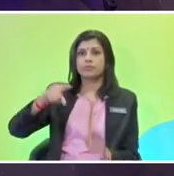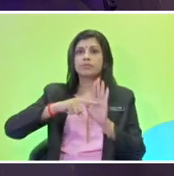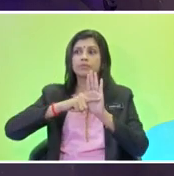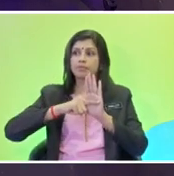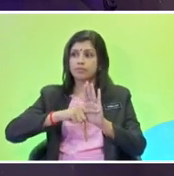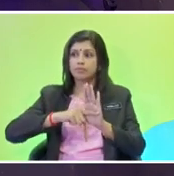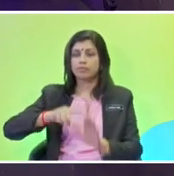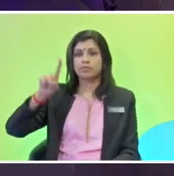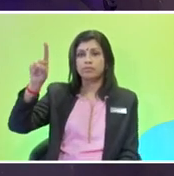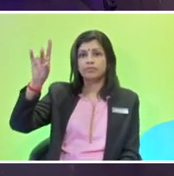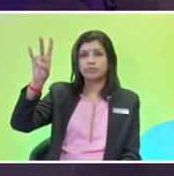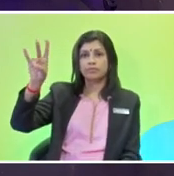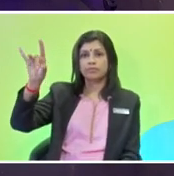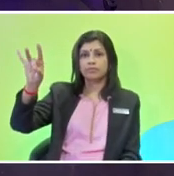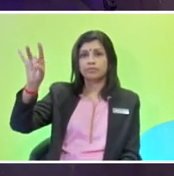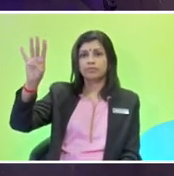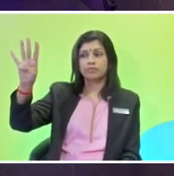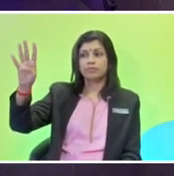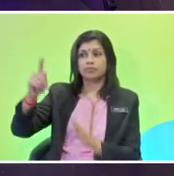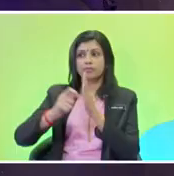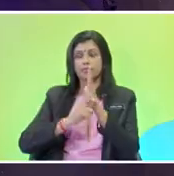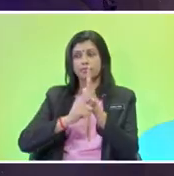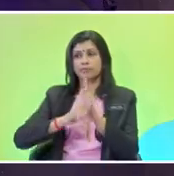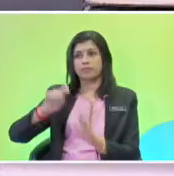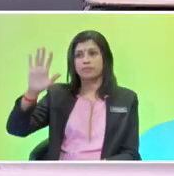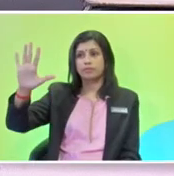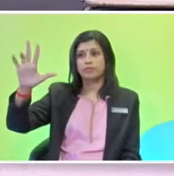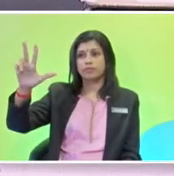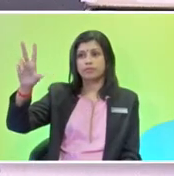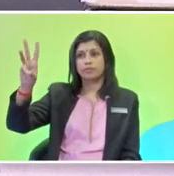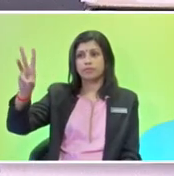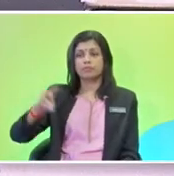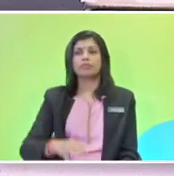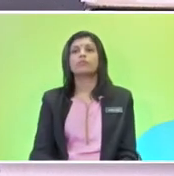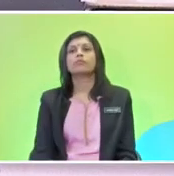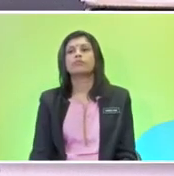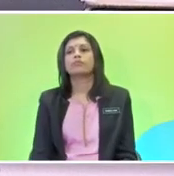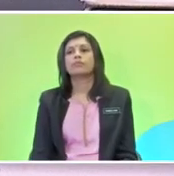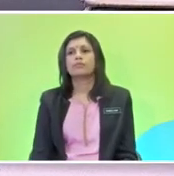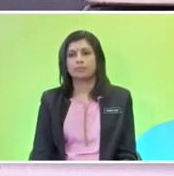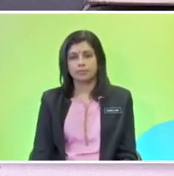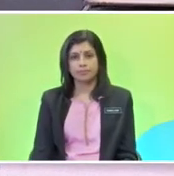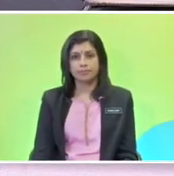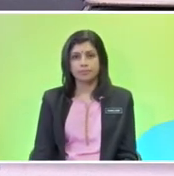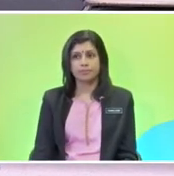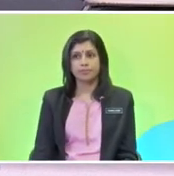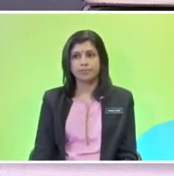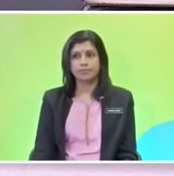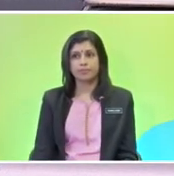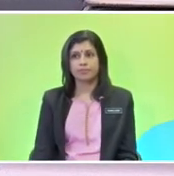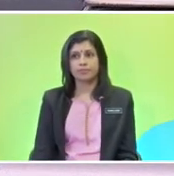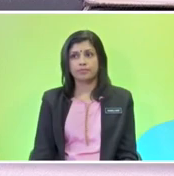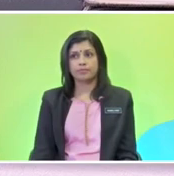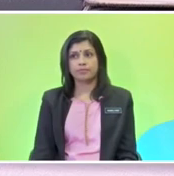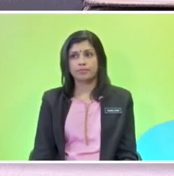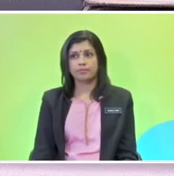Adik, siapa tadi? Izara ke Arisa cikgu yang nak menjawab soalannya? Boleh siapa kalau dah siap? Antara Arisa dan Izara.